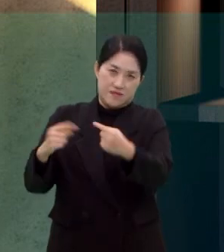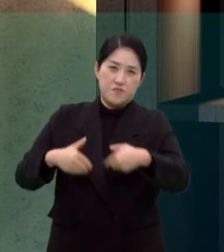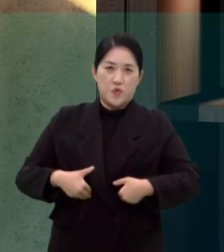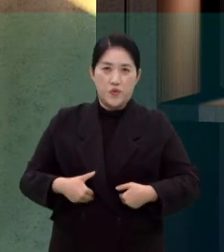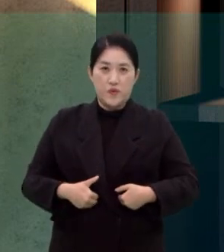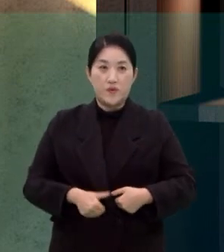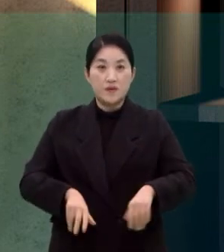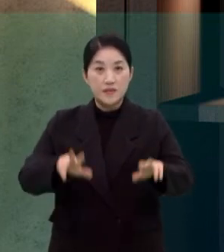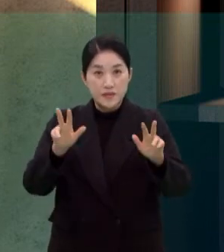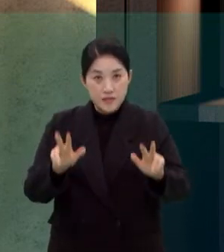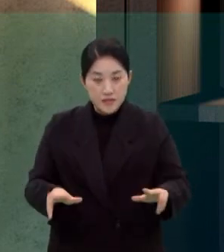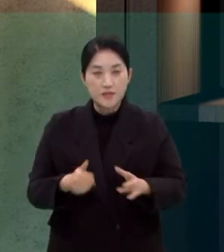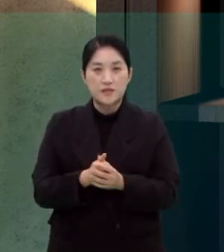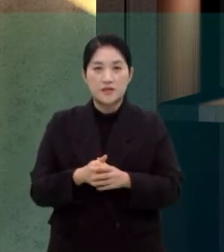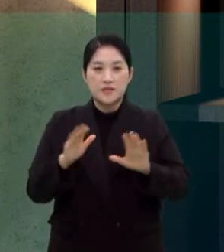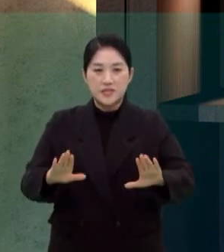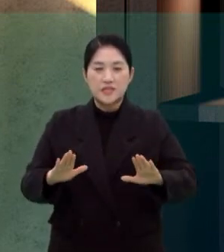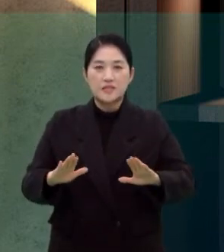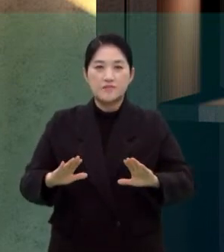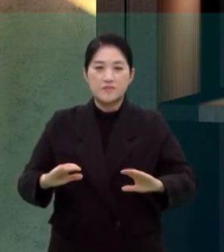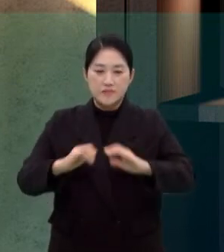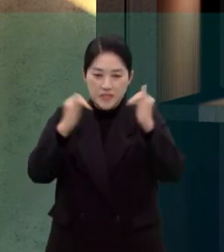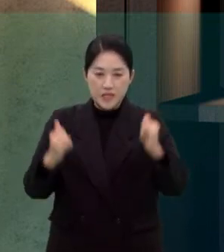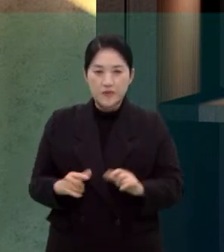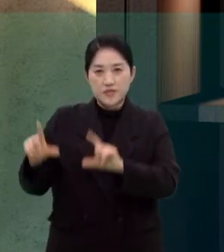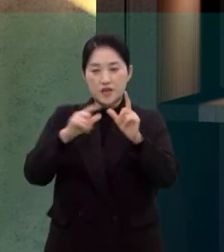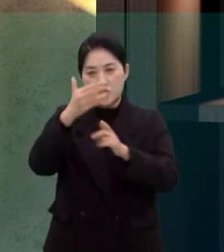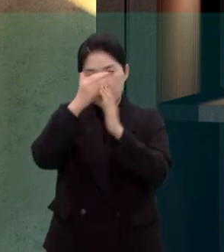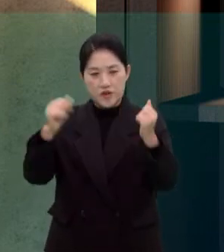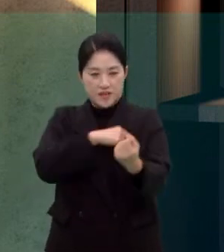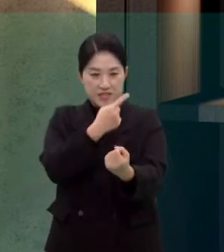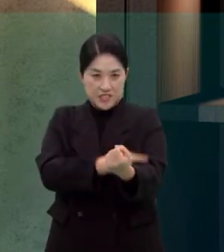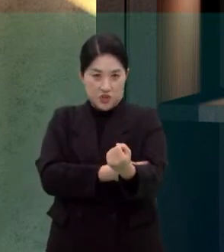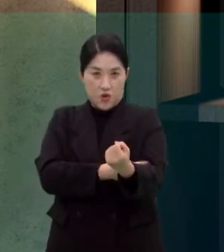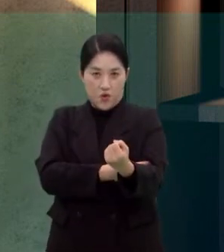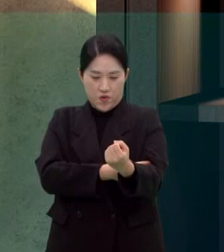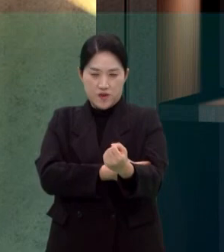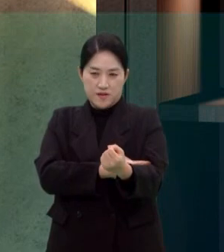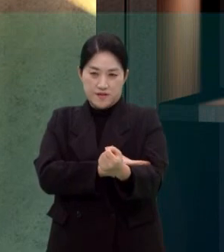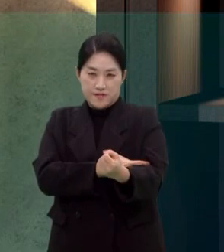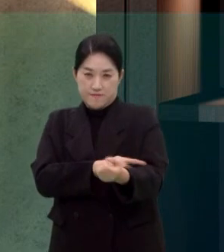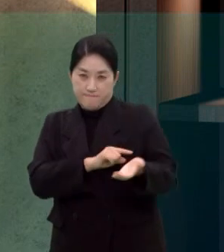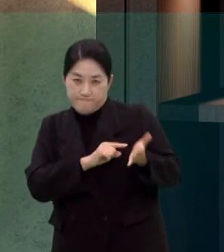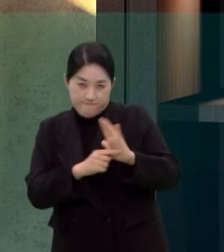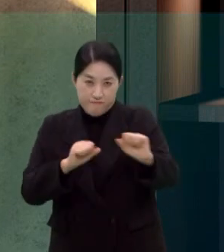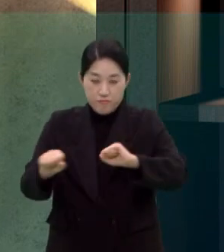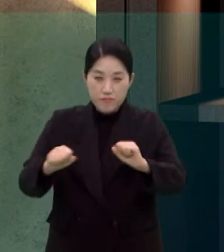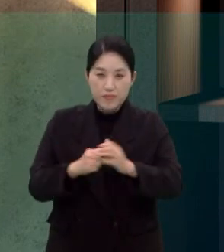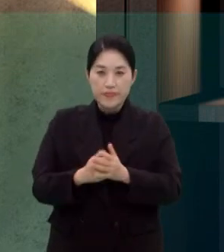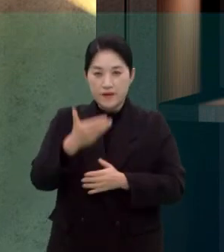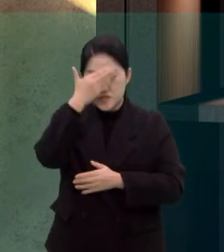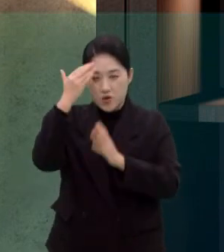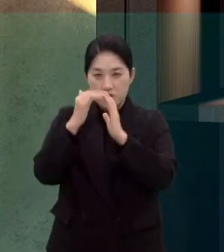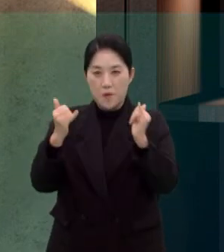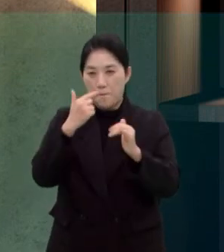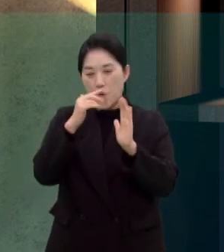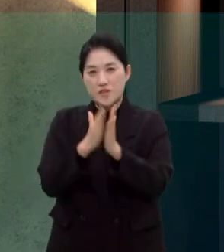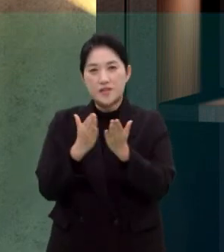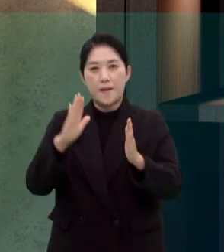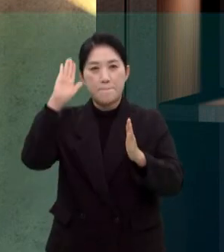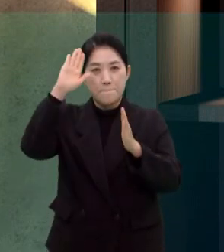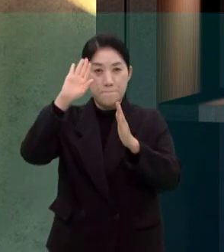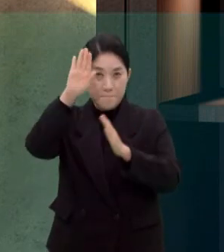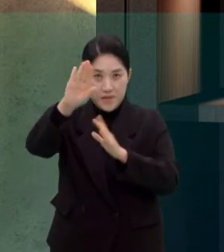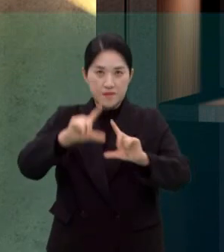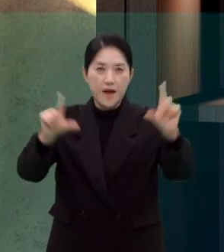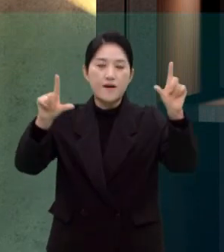이제는 오늘 이 시대를 살아가는 청년의 역량과 능력을 최대한 발휘하여 우리의 미래를 직접 열어갈 수